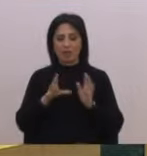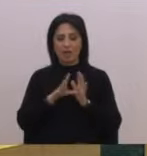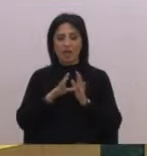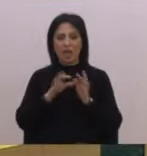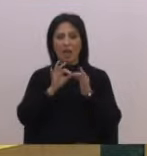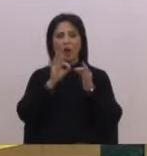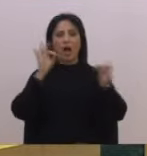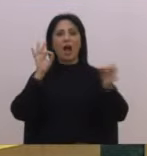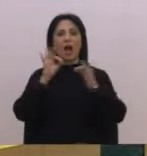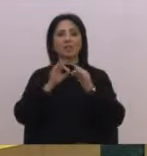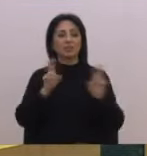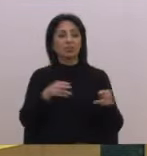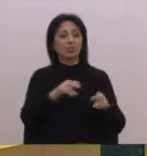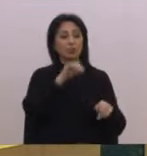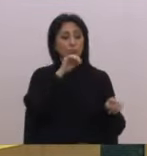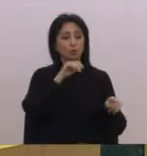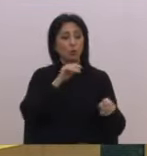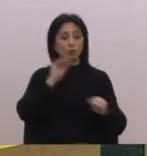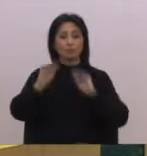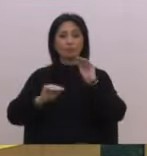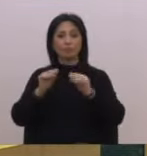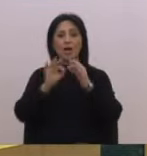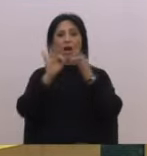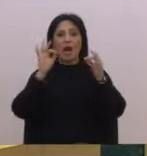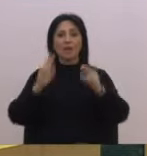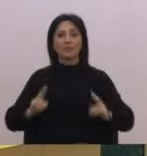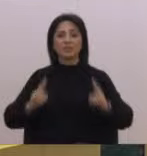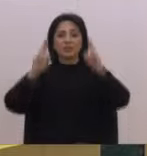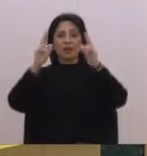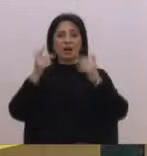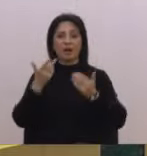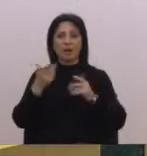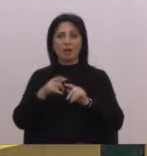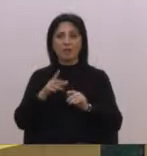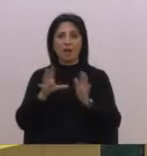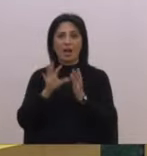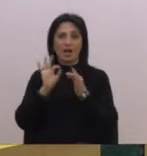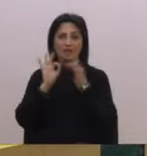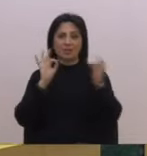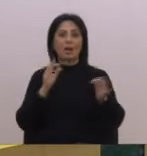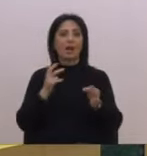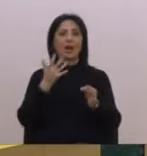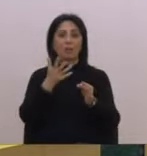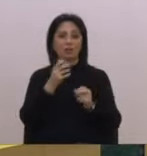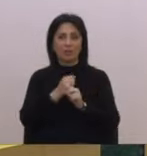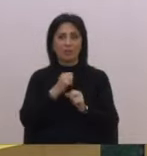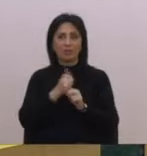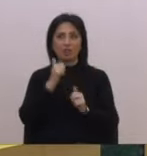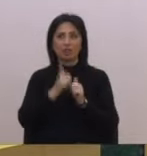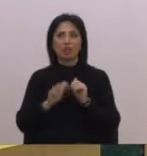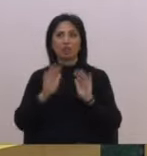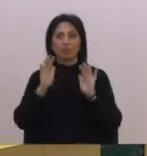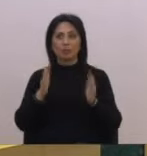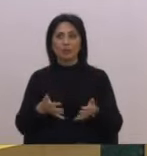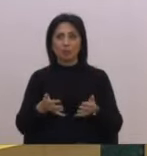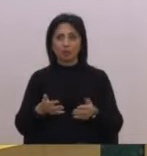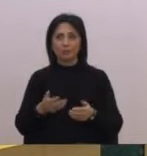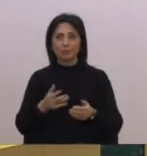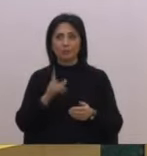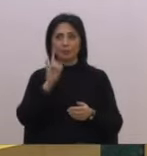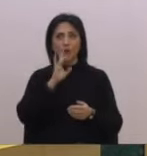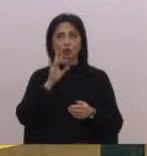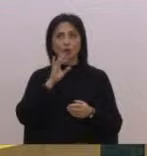ელექტროგადამცემი ხაზების მოწყობა მოახდინოთ და მივიყვანოთ რეალურად ელექტროენერგია ამ სოფლებში, იმიტომ რომ ხშირ შემთხვევაში